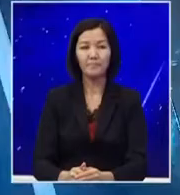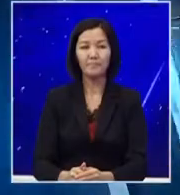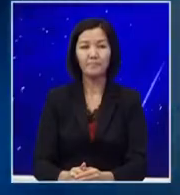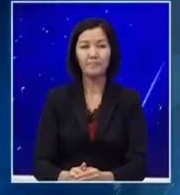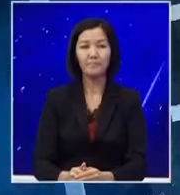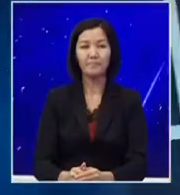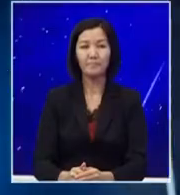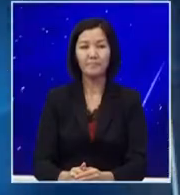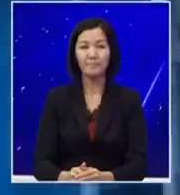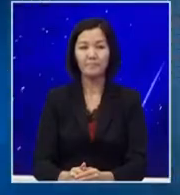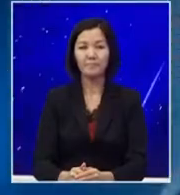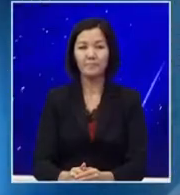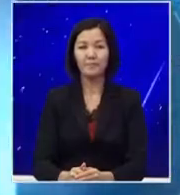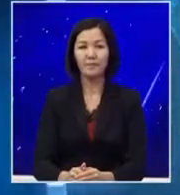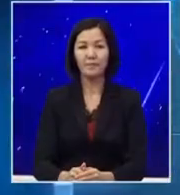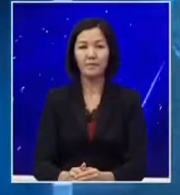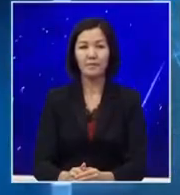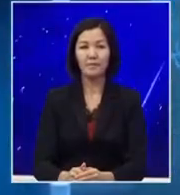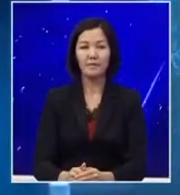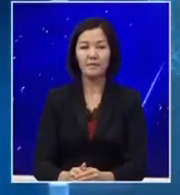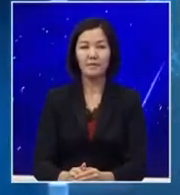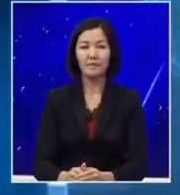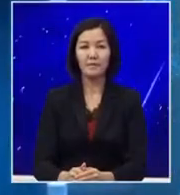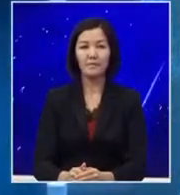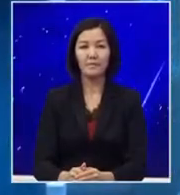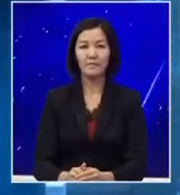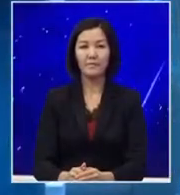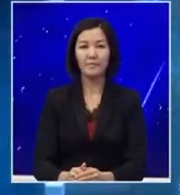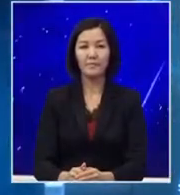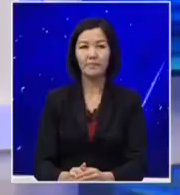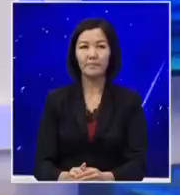Гүлжанат Мақұлжанова, Жаслан Шымкенжей, Абзал Нүсіпов, Жетісу телеарнасы.